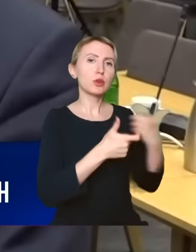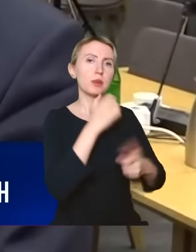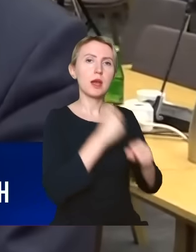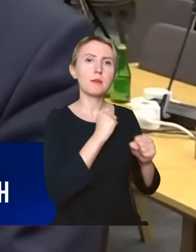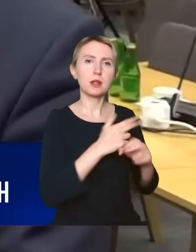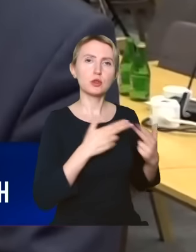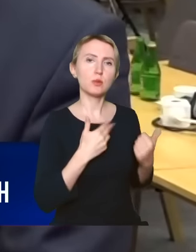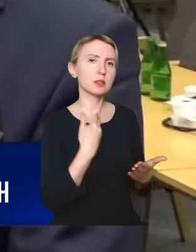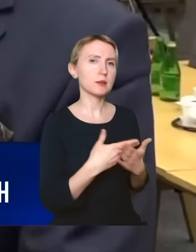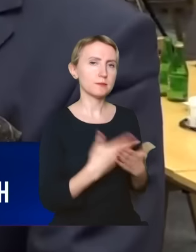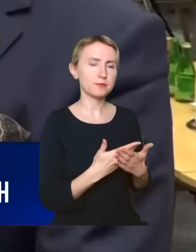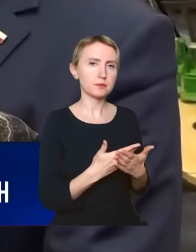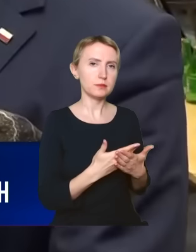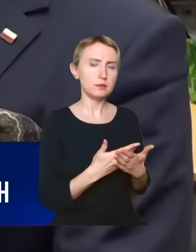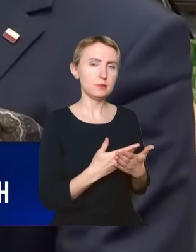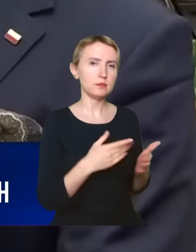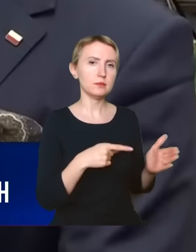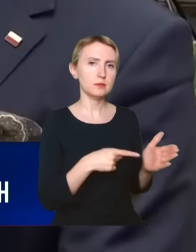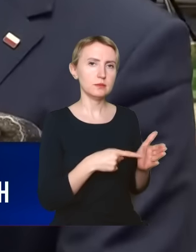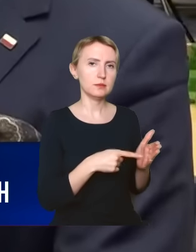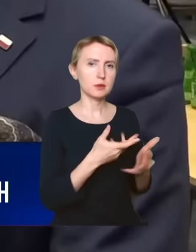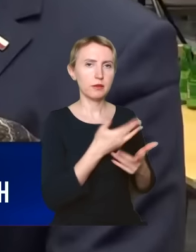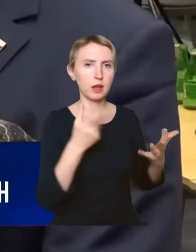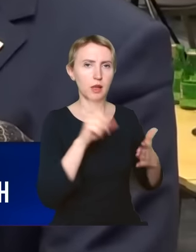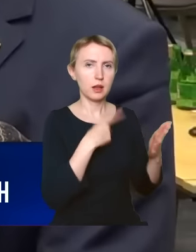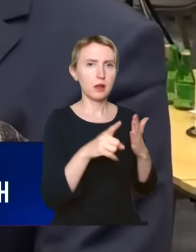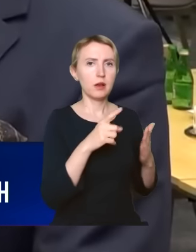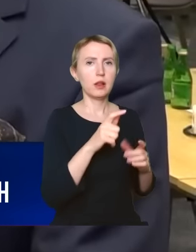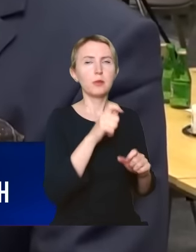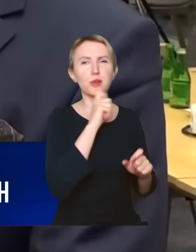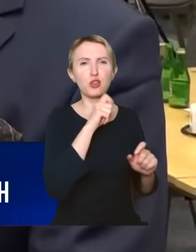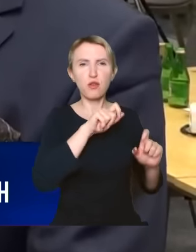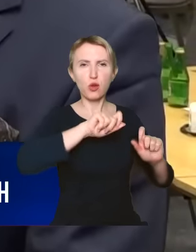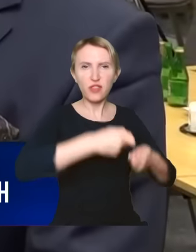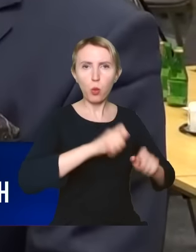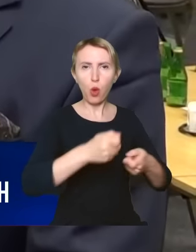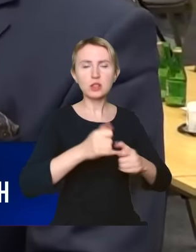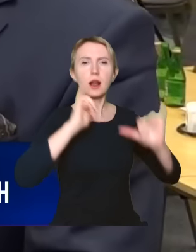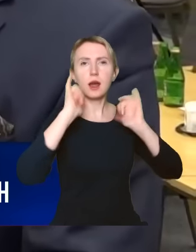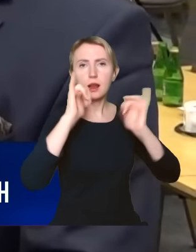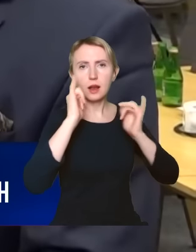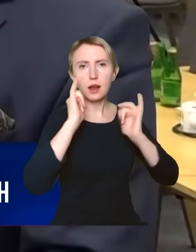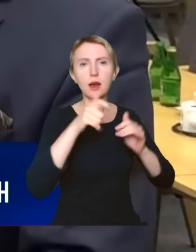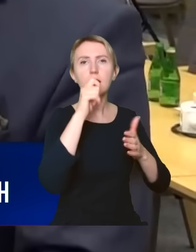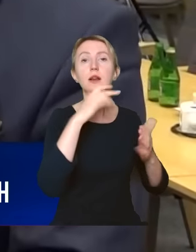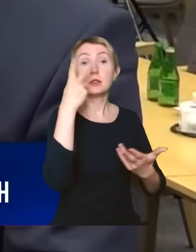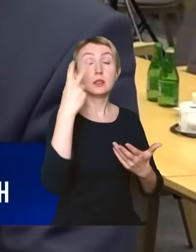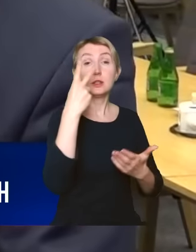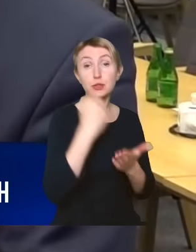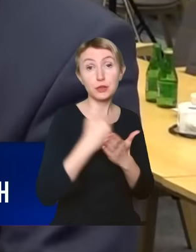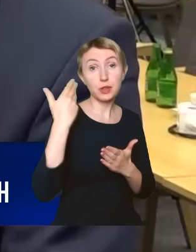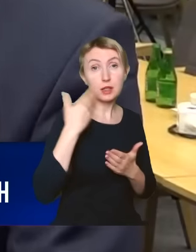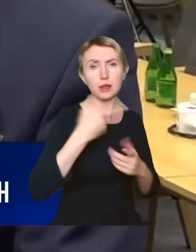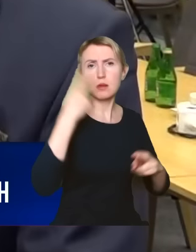komisji, dlatego że mamy do czynienia wielokrotnie z wyłączaniem mikrofonów, przekrzykiwaniem świadka, przerywaniem